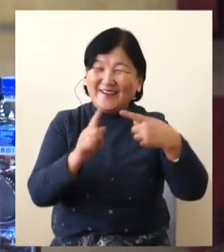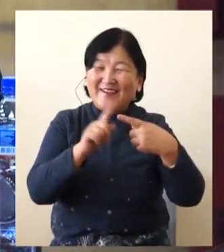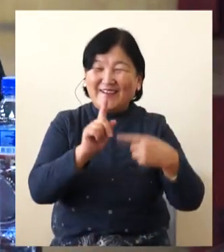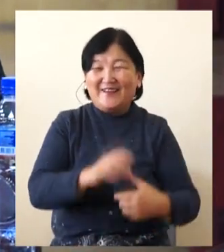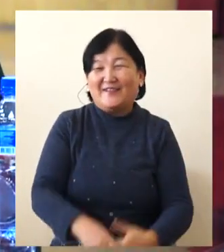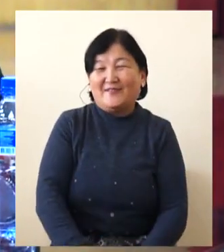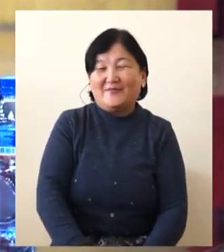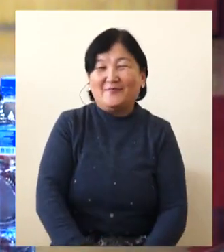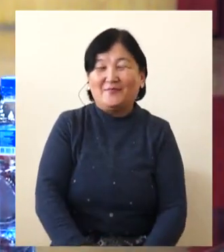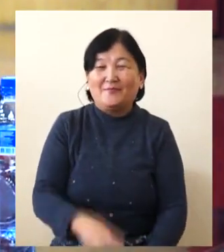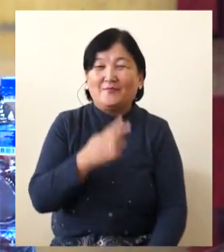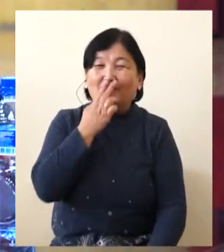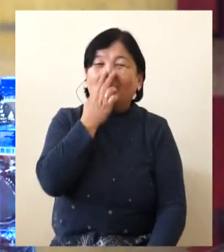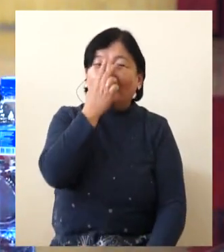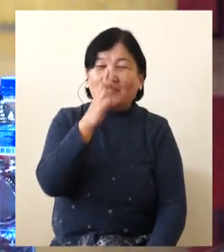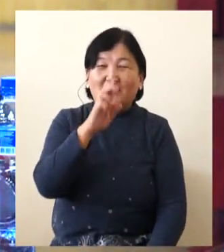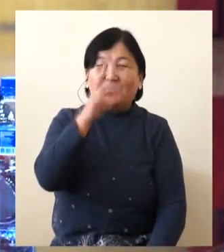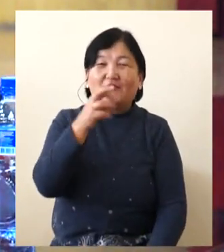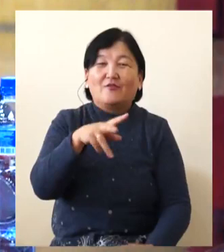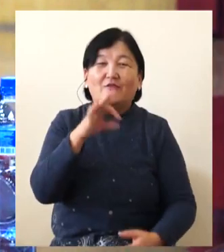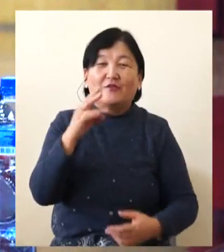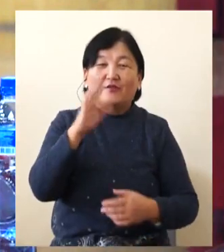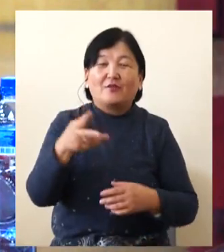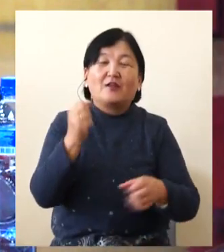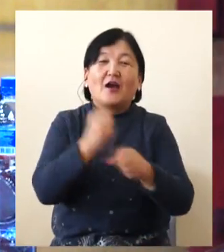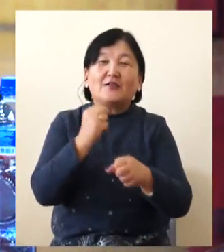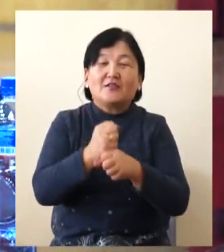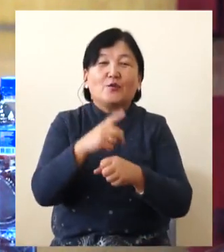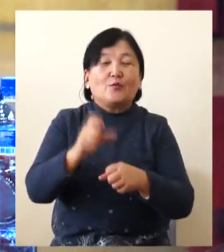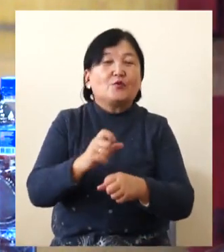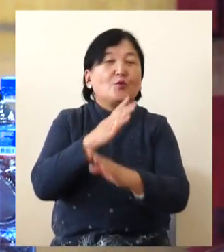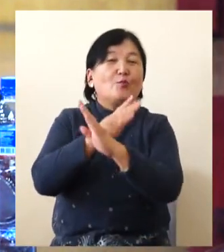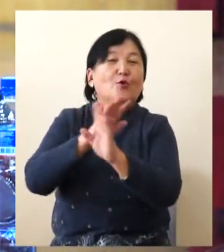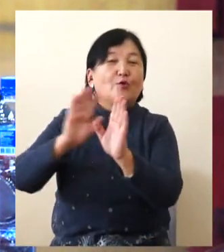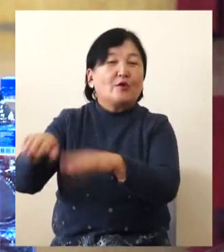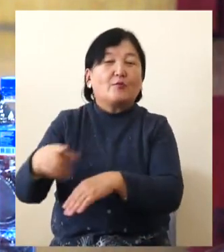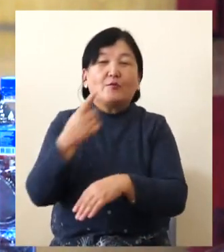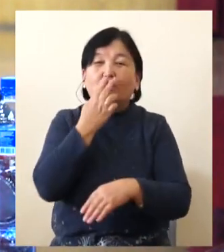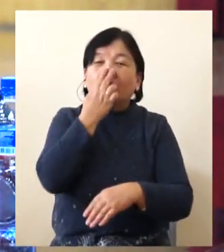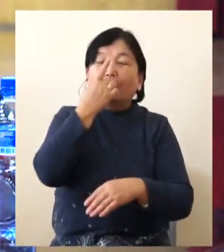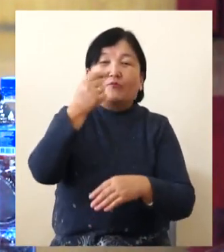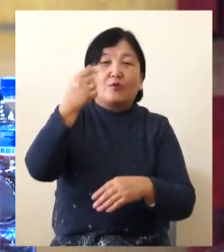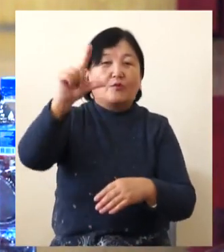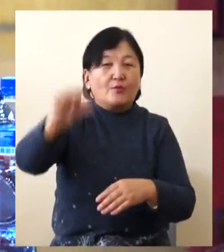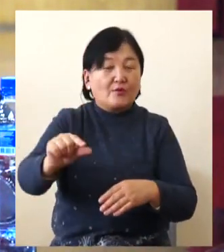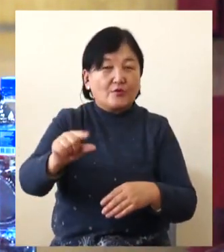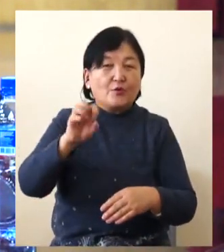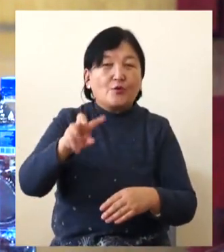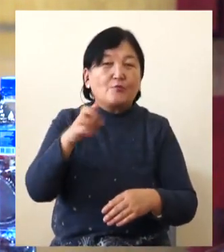Эхнийх нь тэр бензин колонкны ажиллагсдыг бодуулчих бол бензин хямдрах юм биш үү